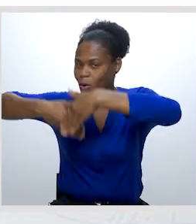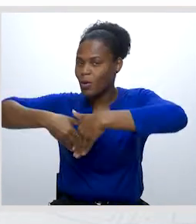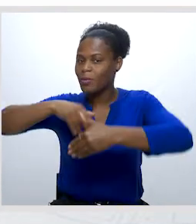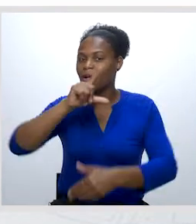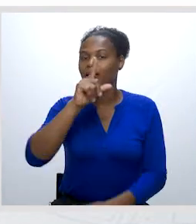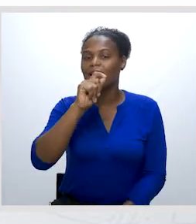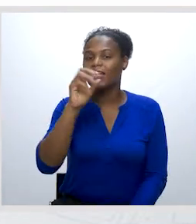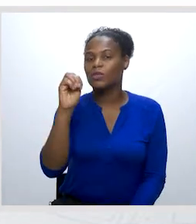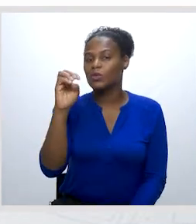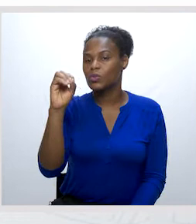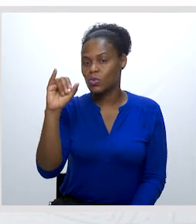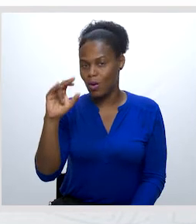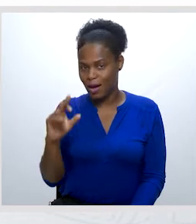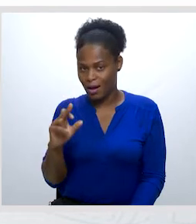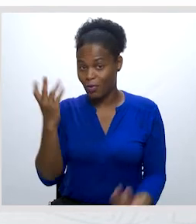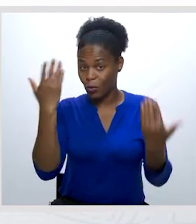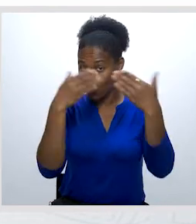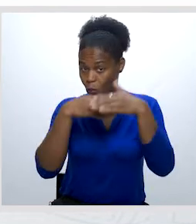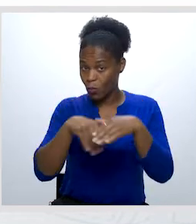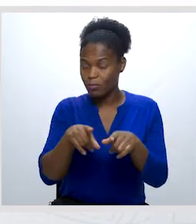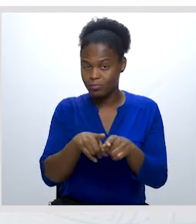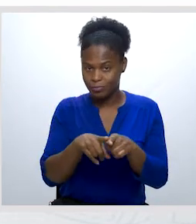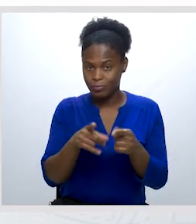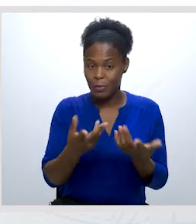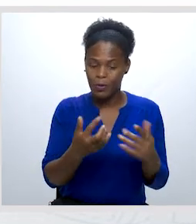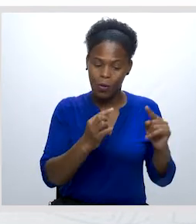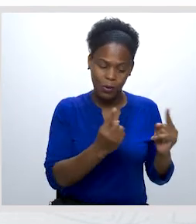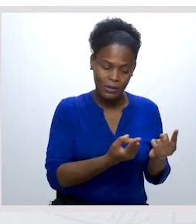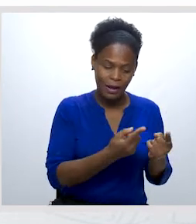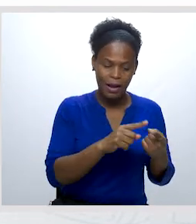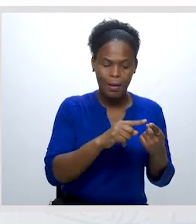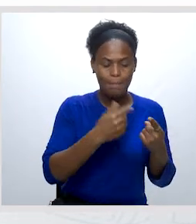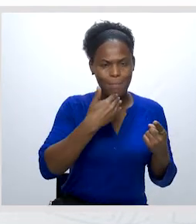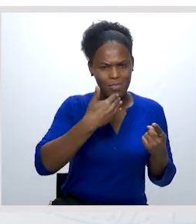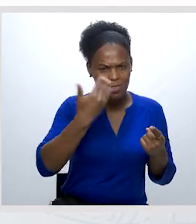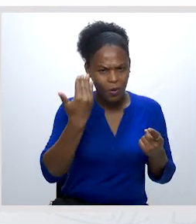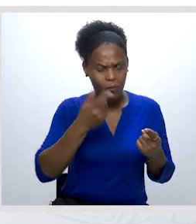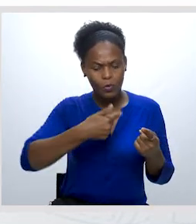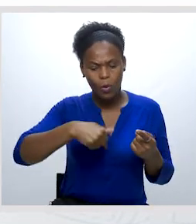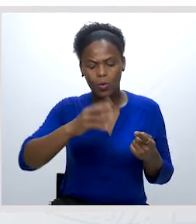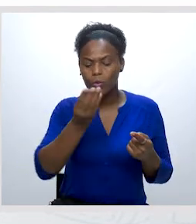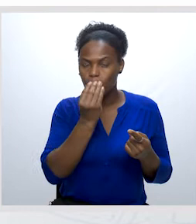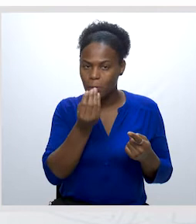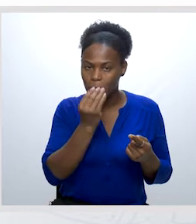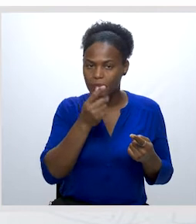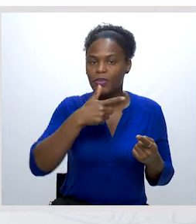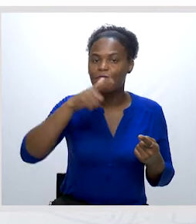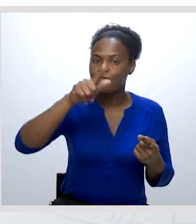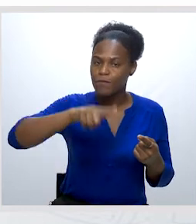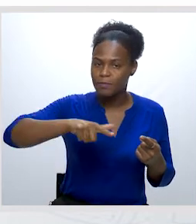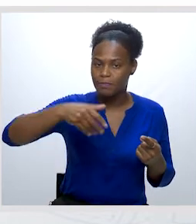Très bien. Então, resumindo. Le matin, on prend le petit